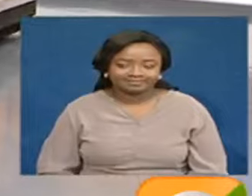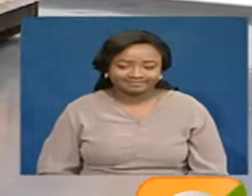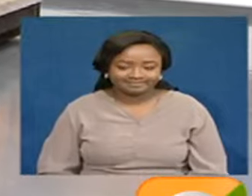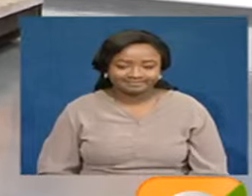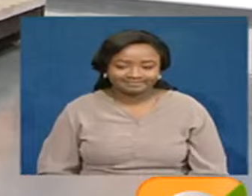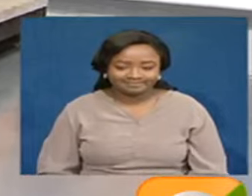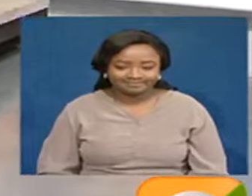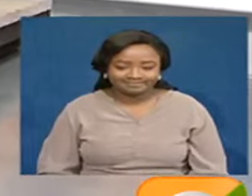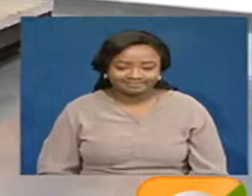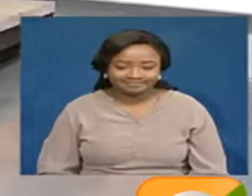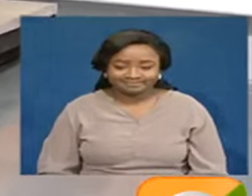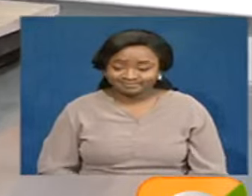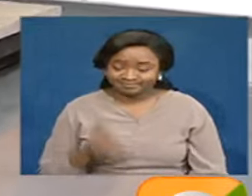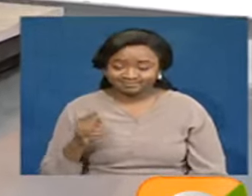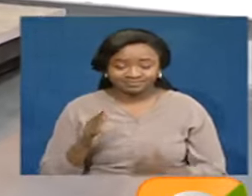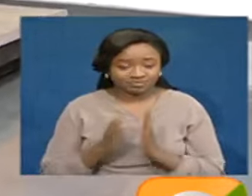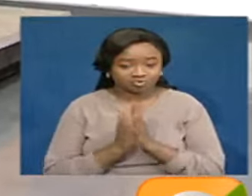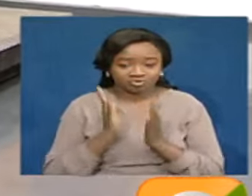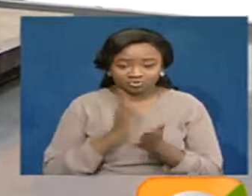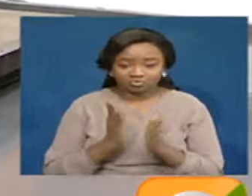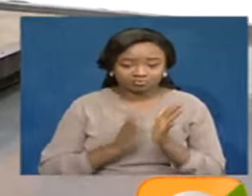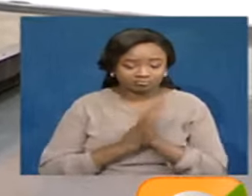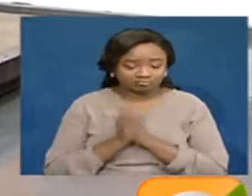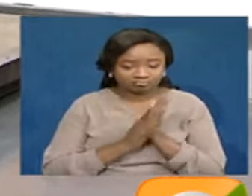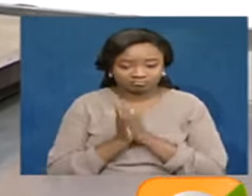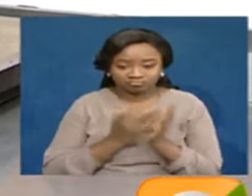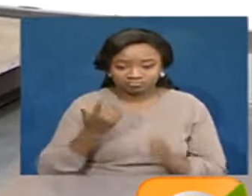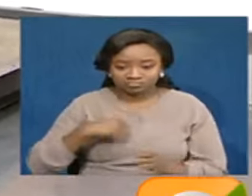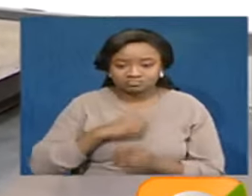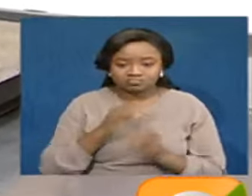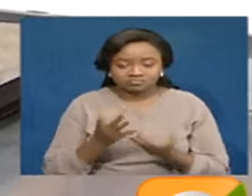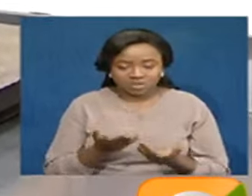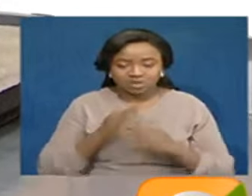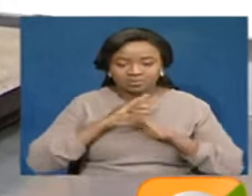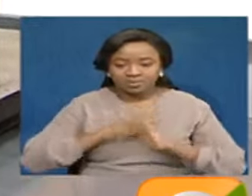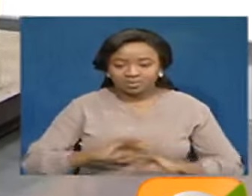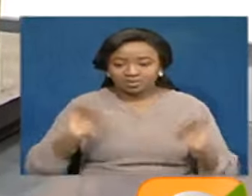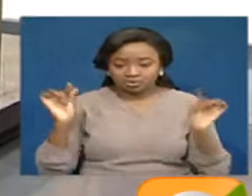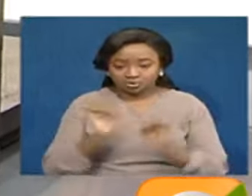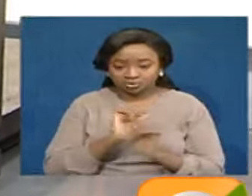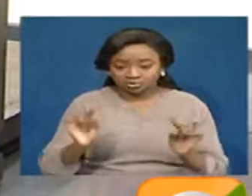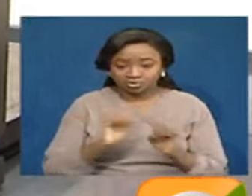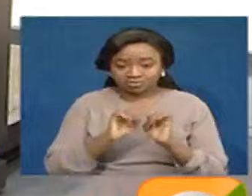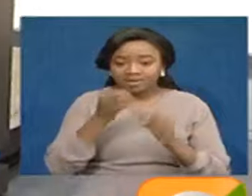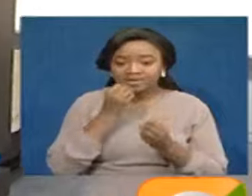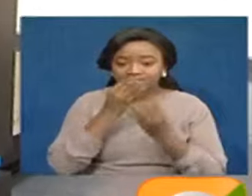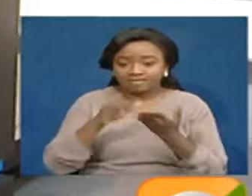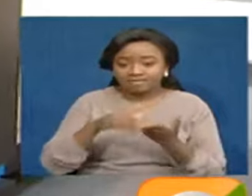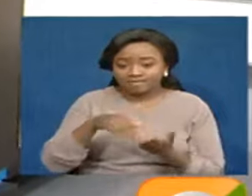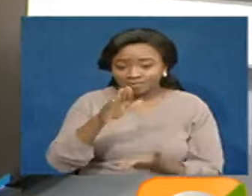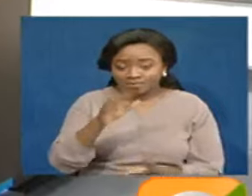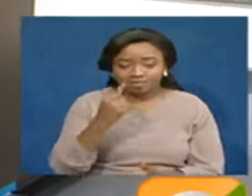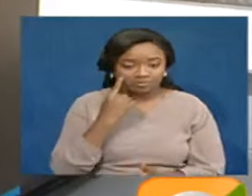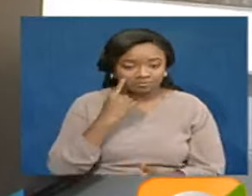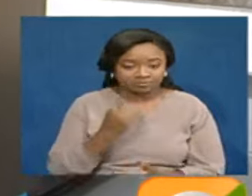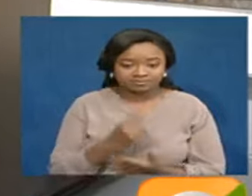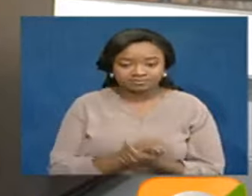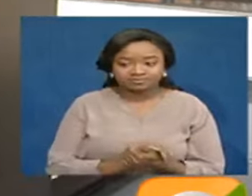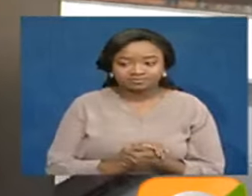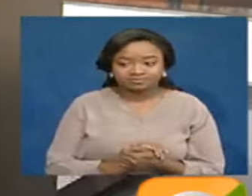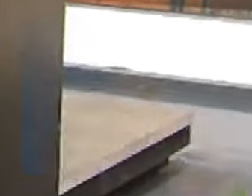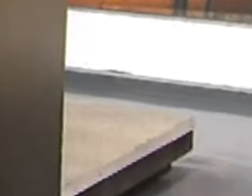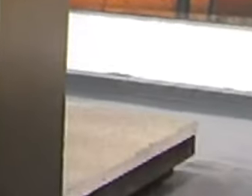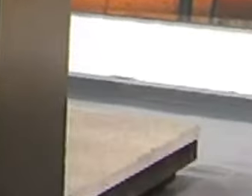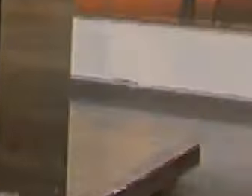Taarifa hii ya kutia motisha inatukamilishia awamu yetu ya kwanza hapa kwenye Nipashe, lakini usiondoke hapo ulipo, tunarejea hivi punde na taarifa